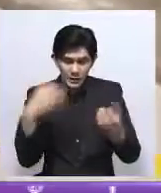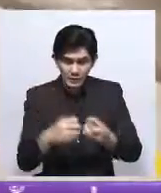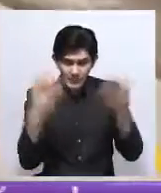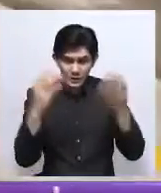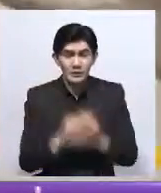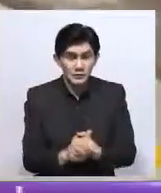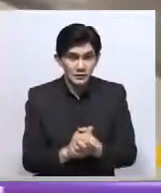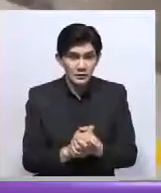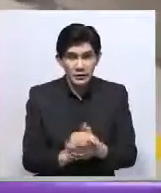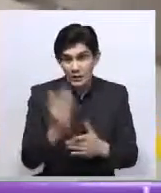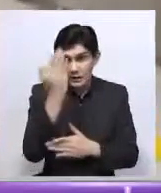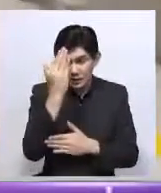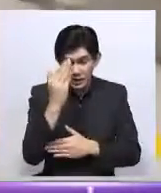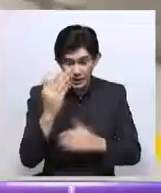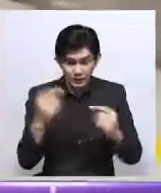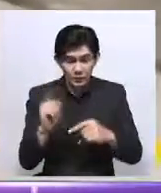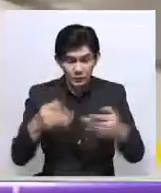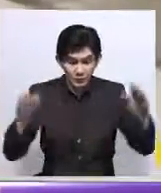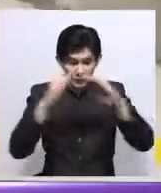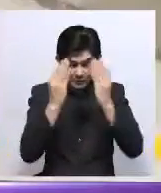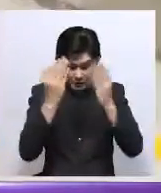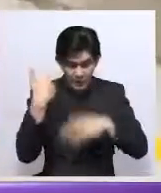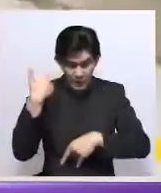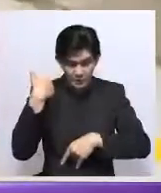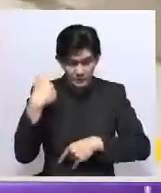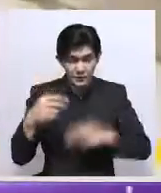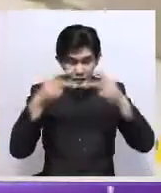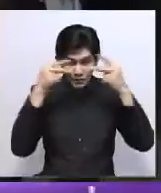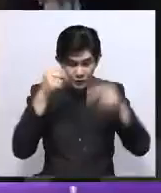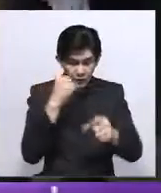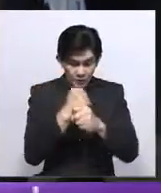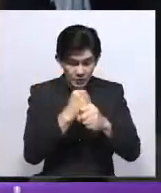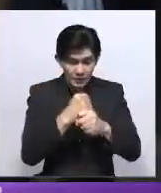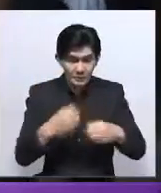ระเบิด1ลูกและที่หน้ามัสยิดในตำบลเขาตูมคนร้ายว